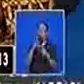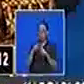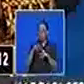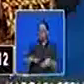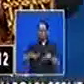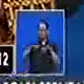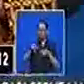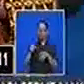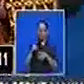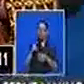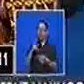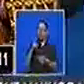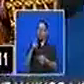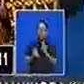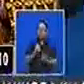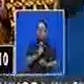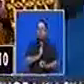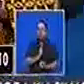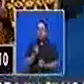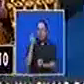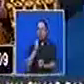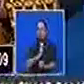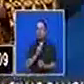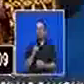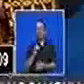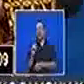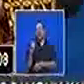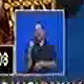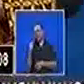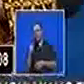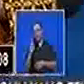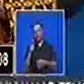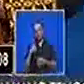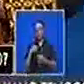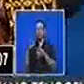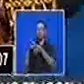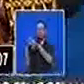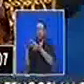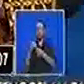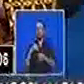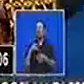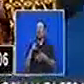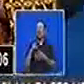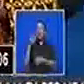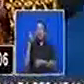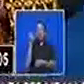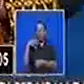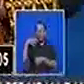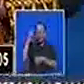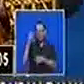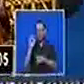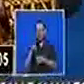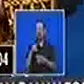bicara dengan pemerintah pusat, dengan pemerintah daerah di bawah, dan juga dengan masyarakat sekitar. Di Unisula sebetulnya contoh kasus yang